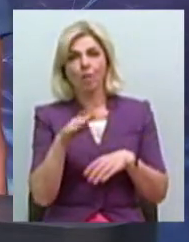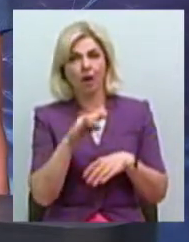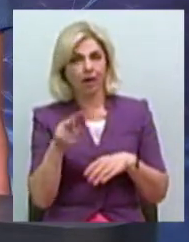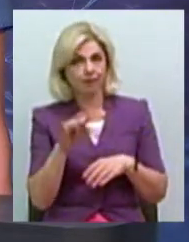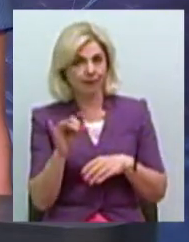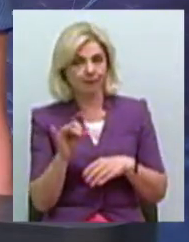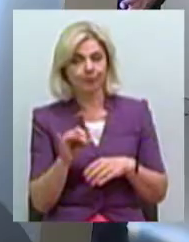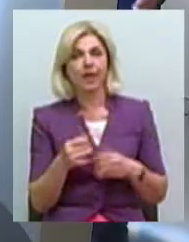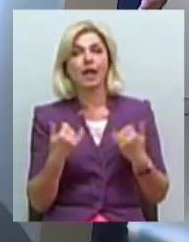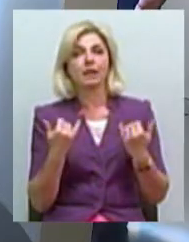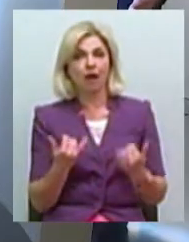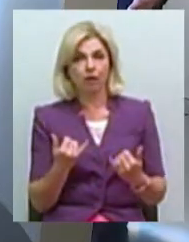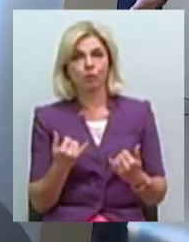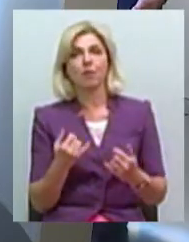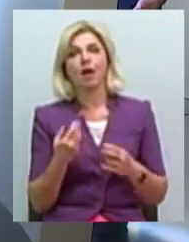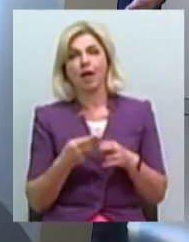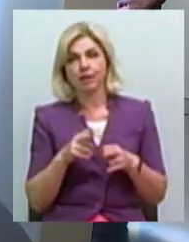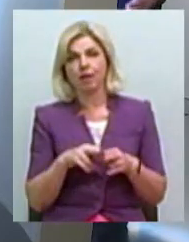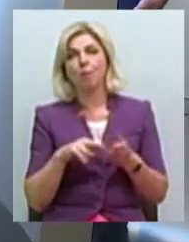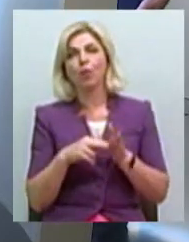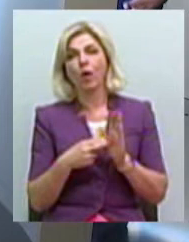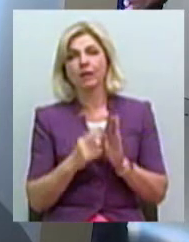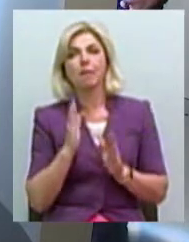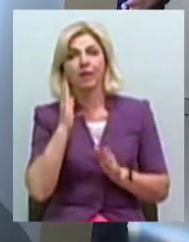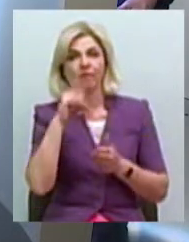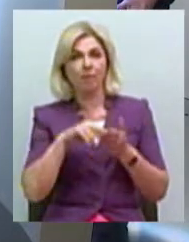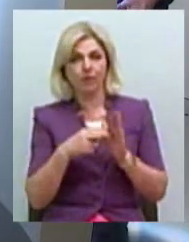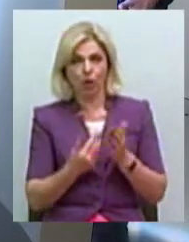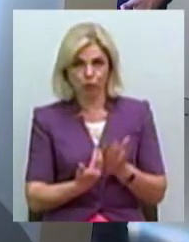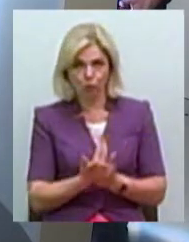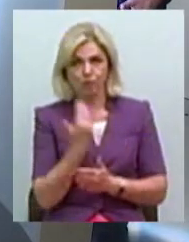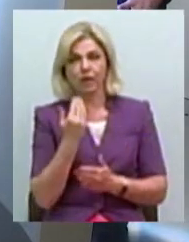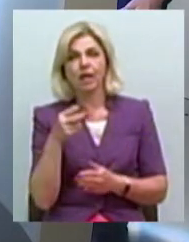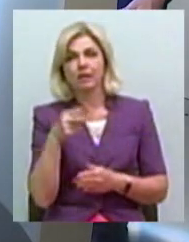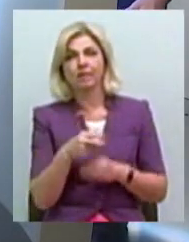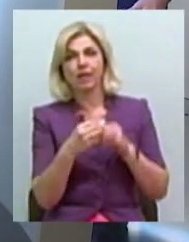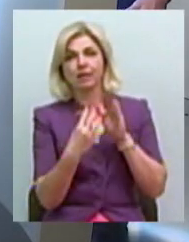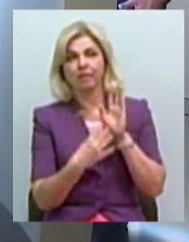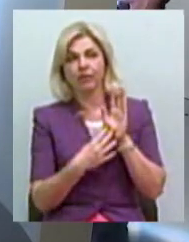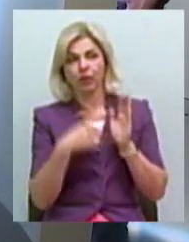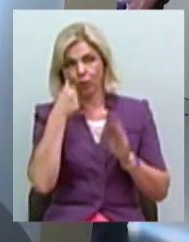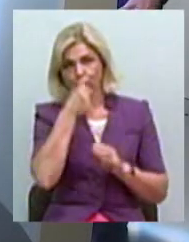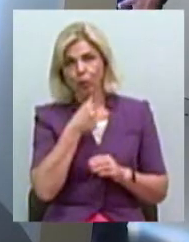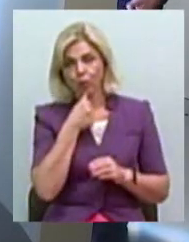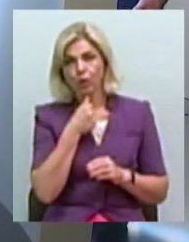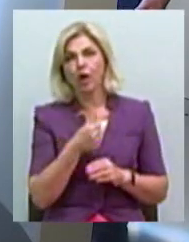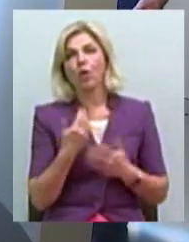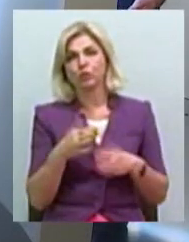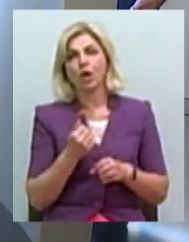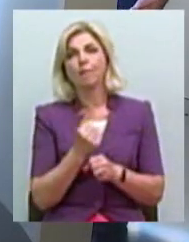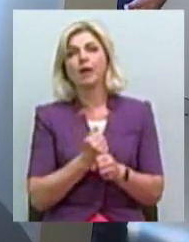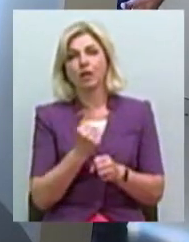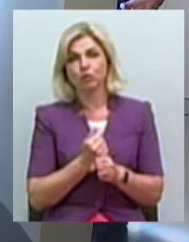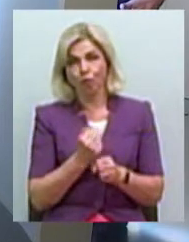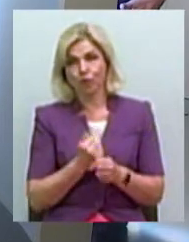етапі проєкт цього перспективного плану, вже оновленого 2019 року, він доопрацьовується.